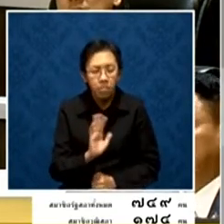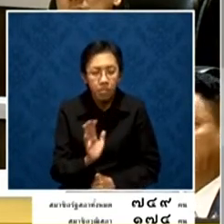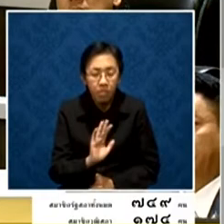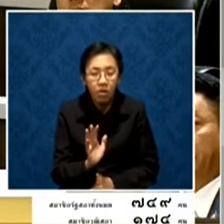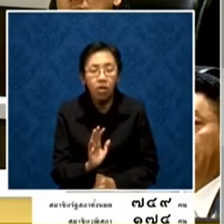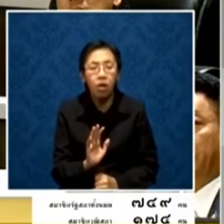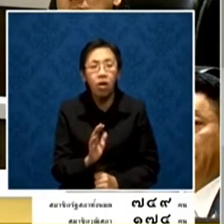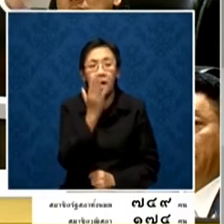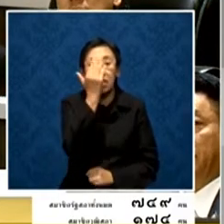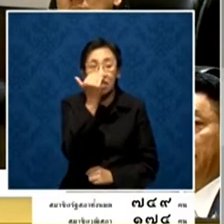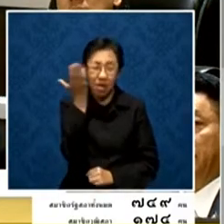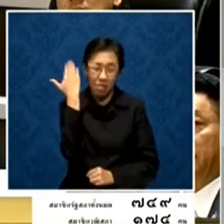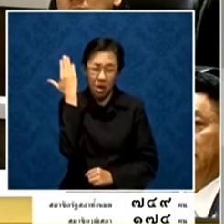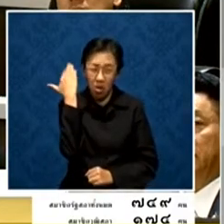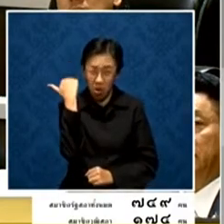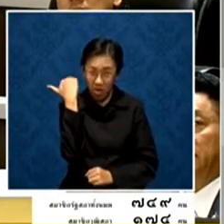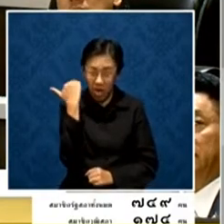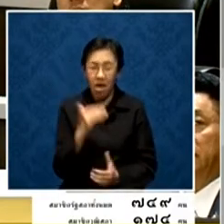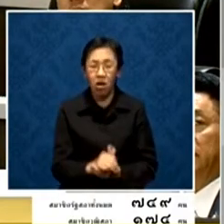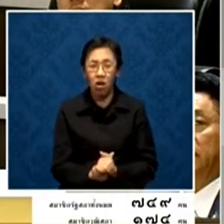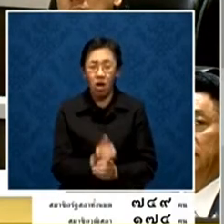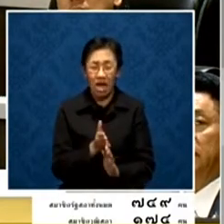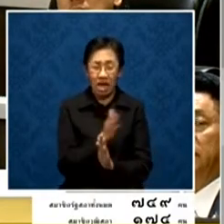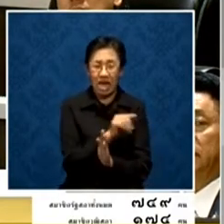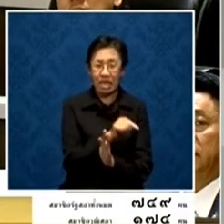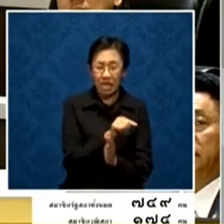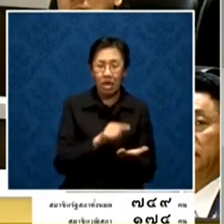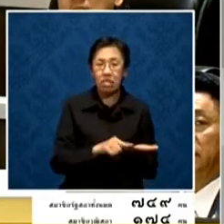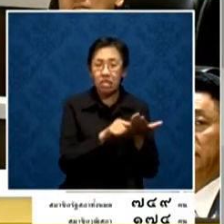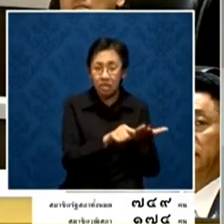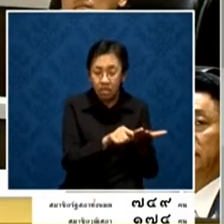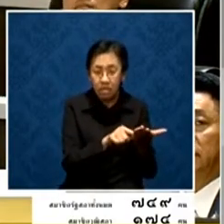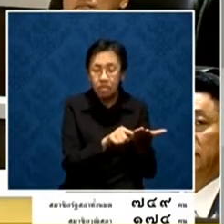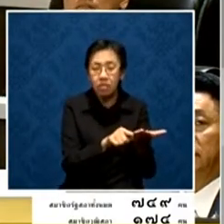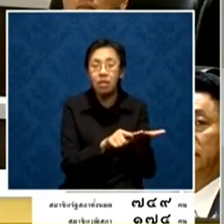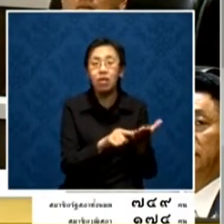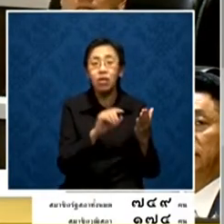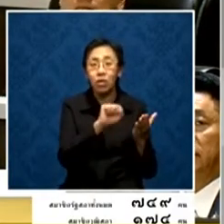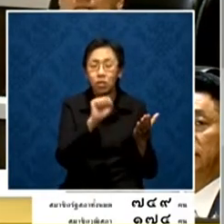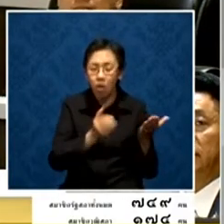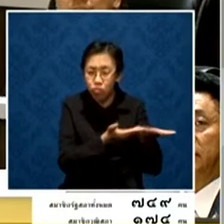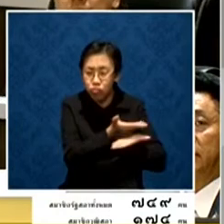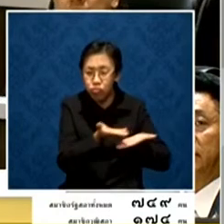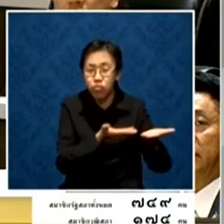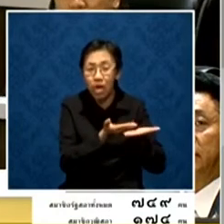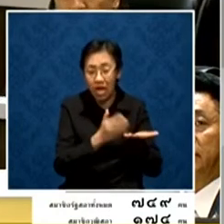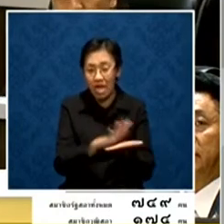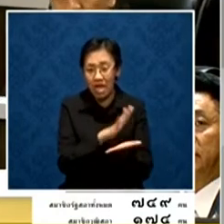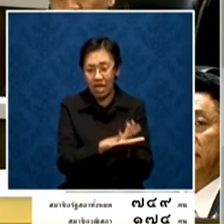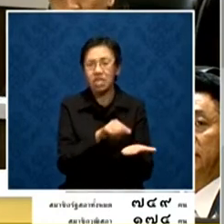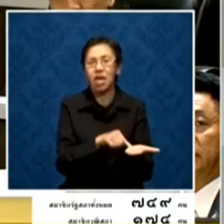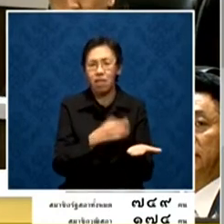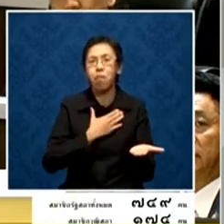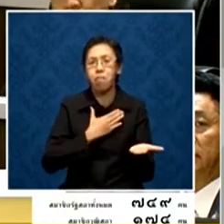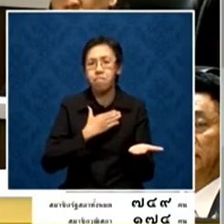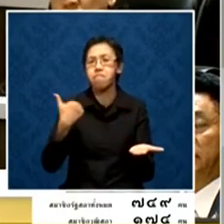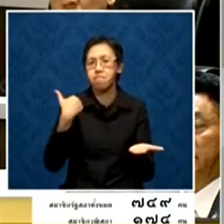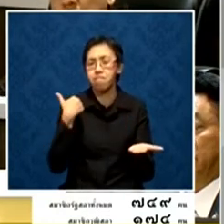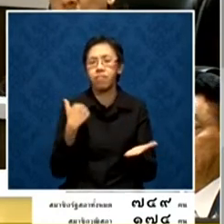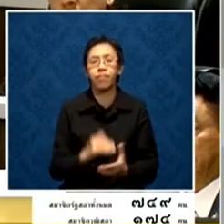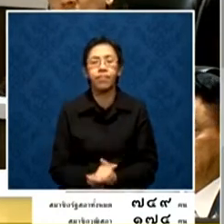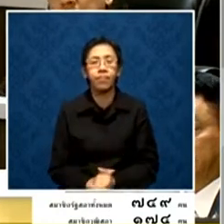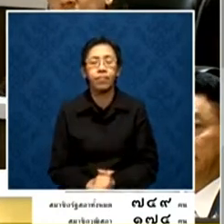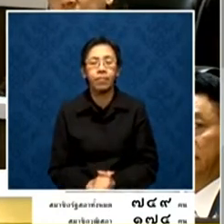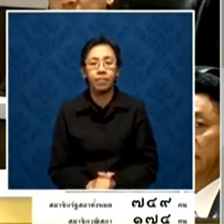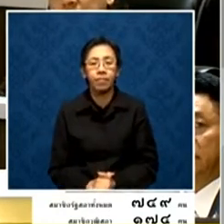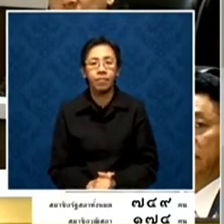112นะครับ เขาเรียงลำดับยังไงอ่ะพรรค ผมคิดว่าทางวิปเขาคงไปคุยกันมั้ง ก็คงให้พรรคที่ได้มากที่สุดในฝ่ายนี้